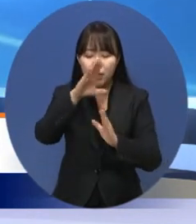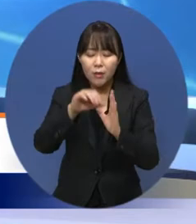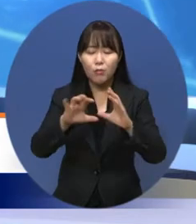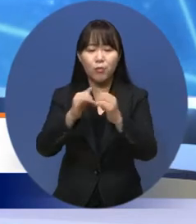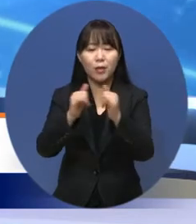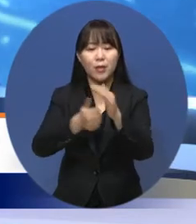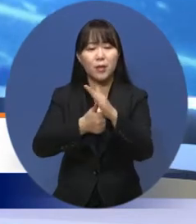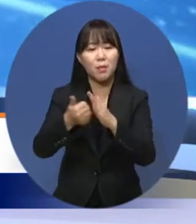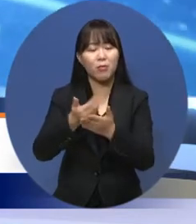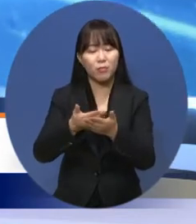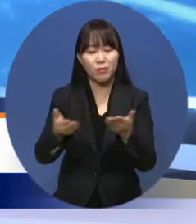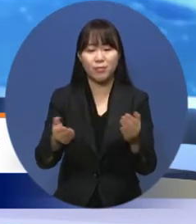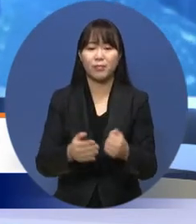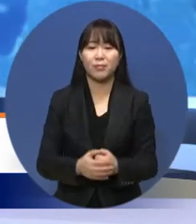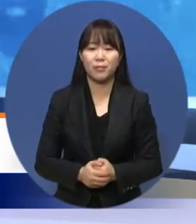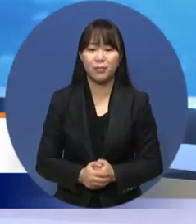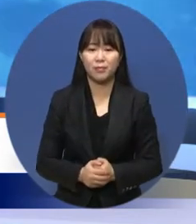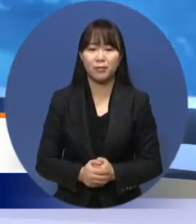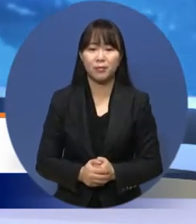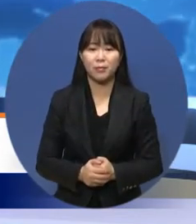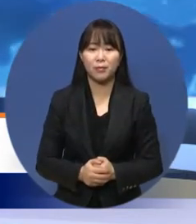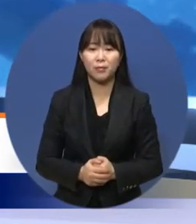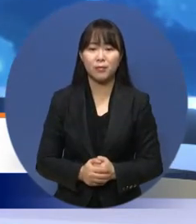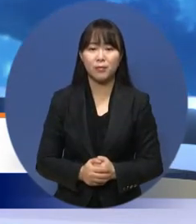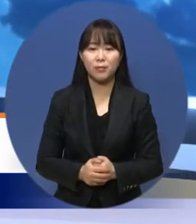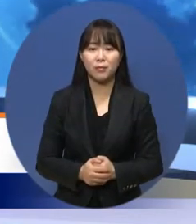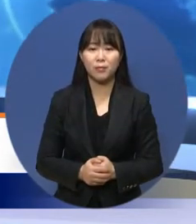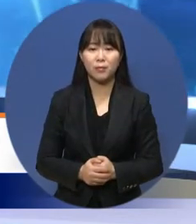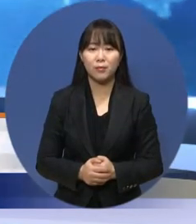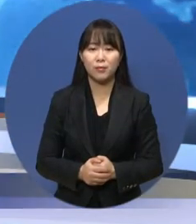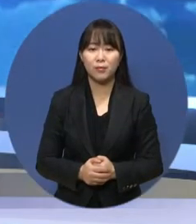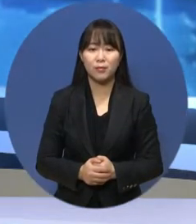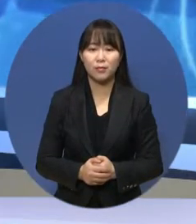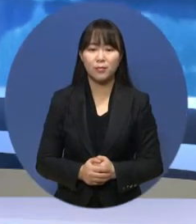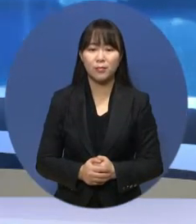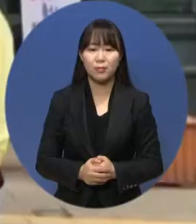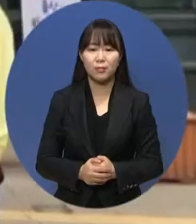희망이 되어주고 있습니다 이영춘 기자가 보도합니다